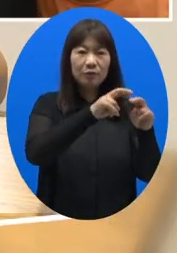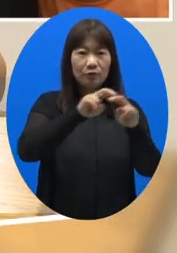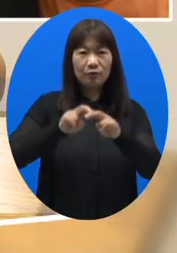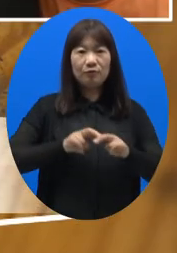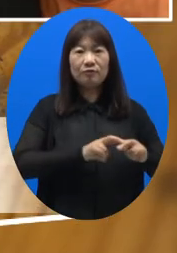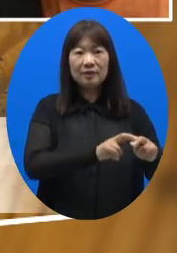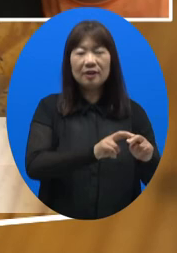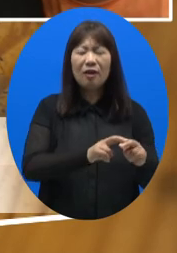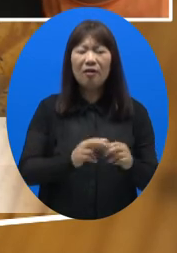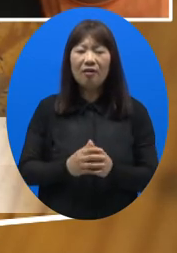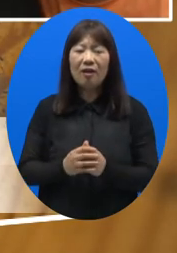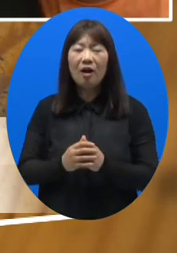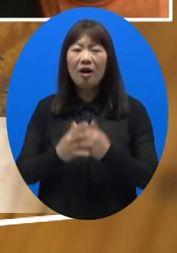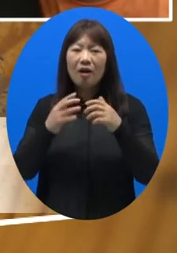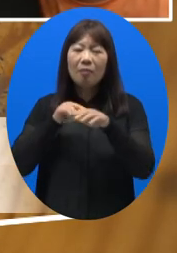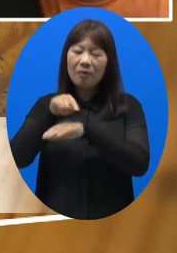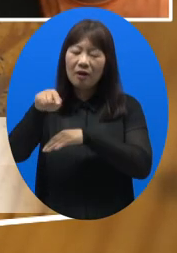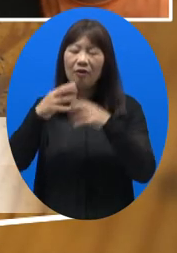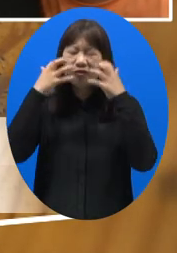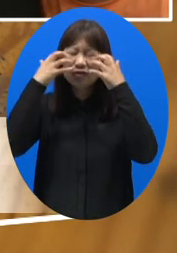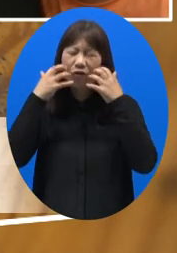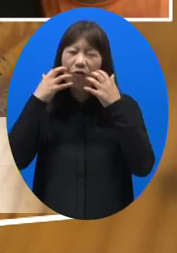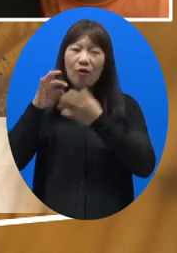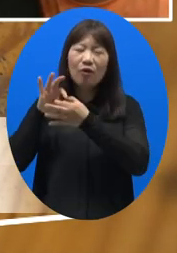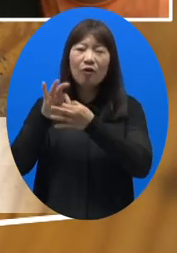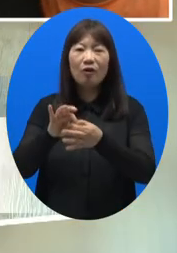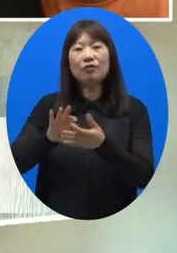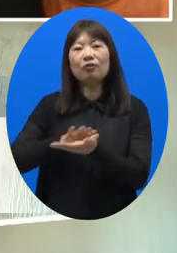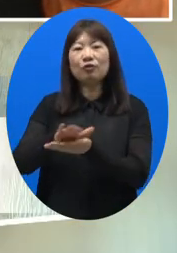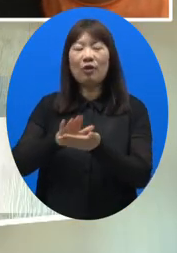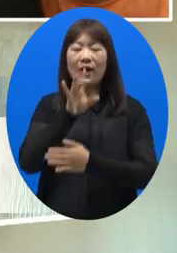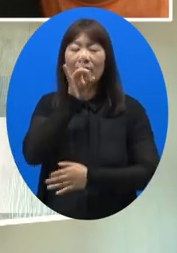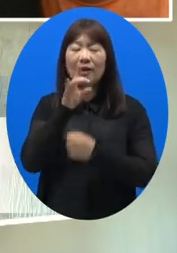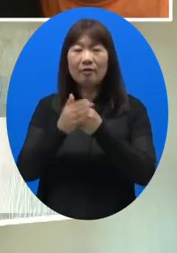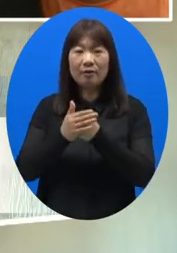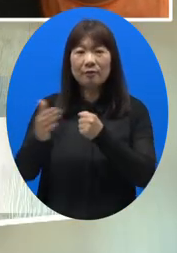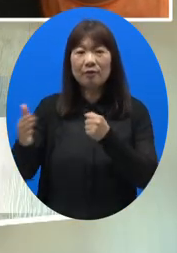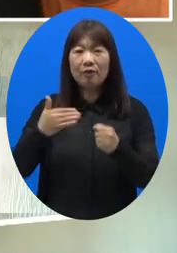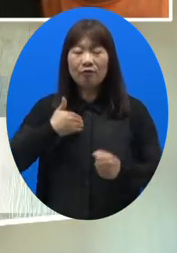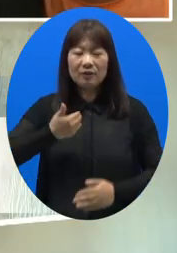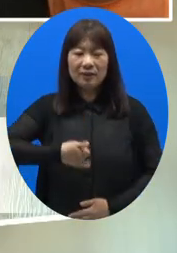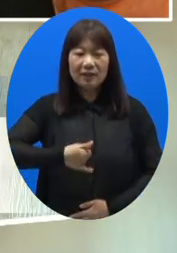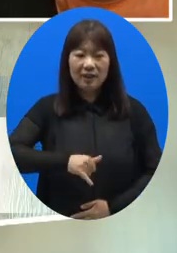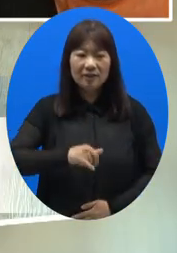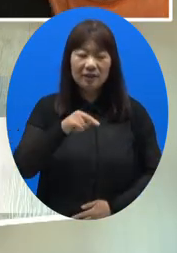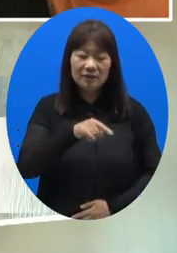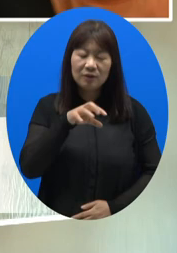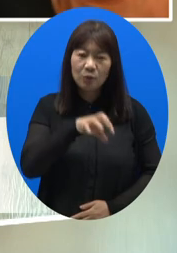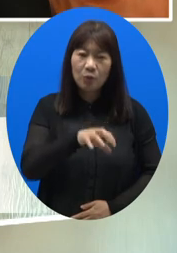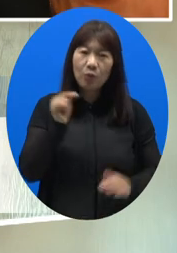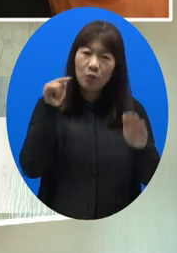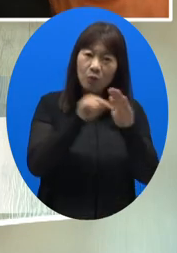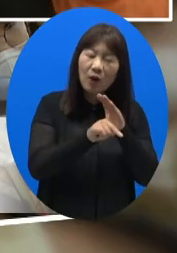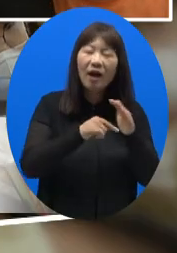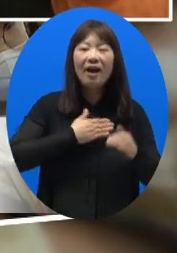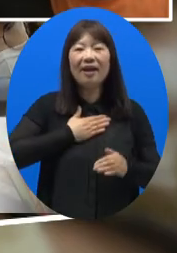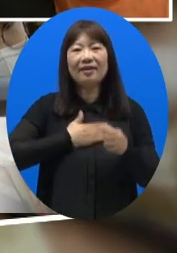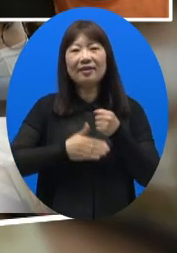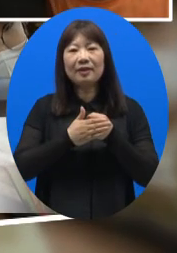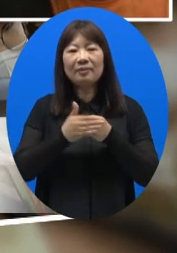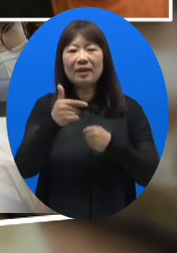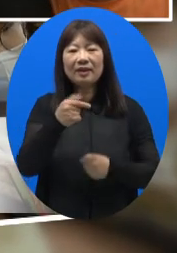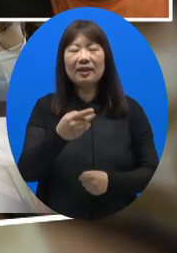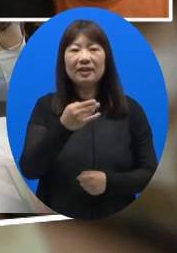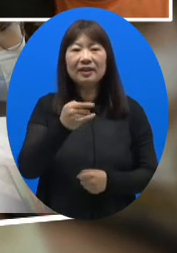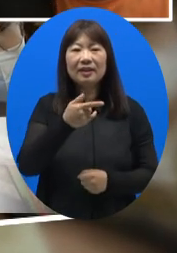밖에서 더운데 계속 놀 수는 없으니까요. 그러니까 또 우리 애들은 또 여기 오는 거를 항상 아니까